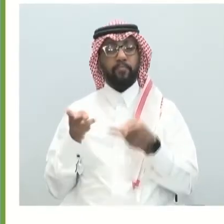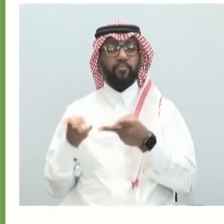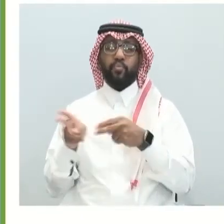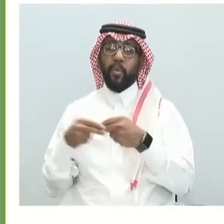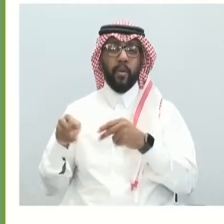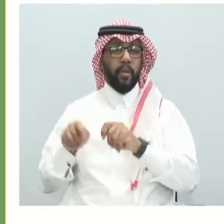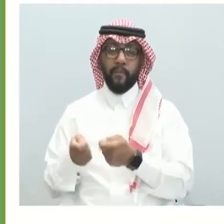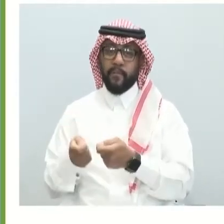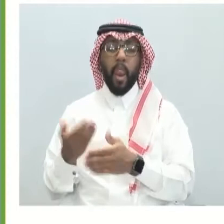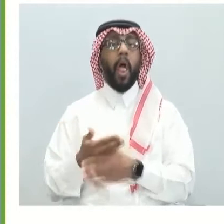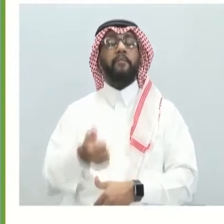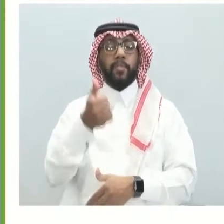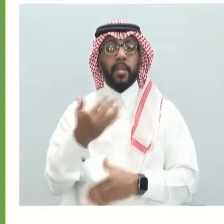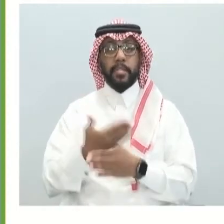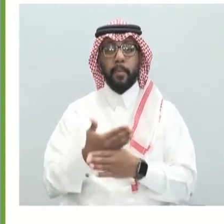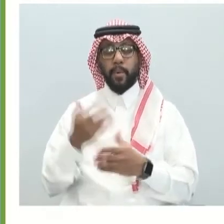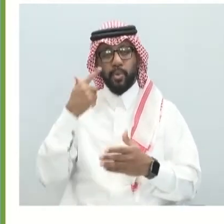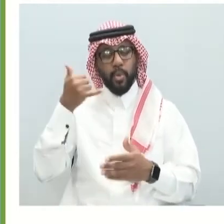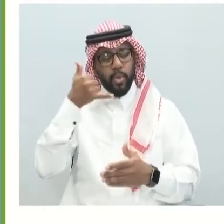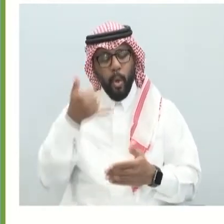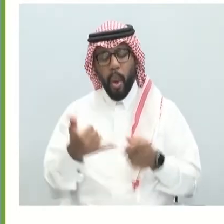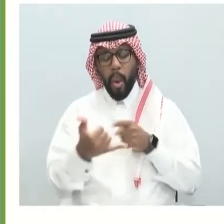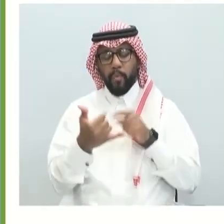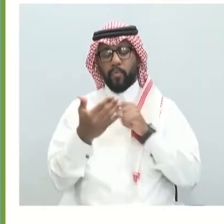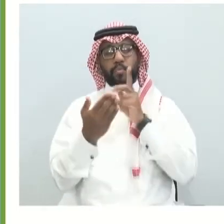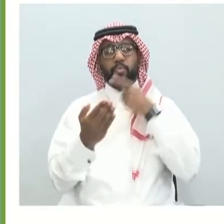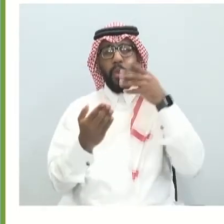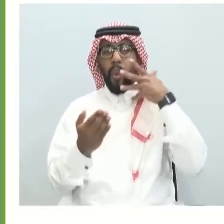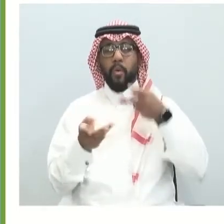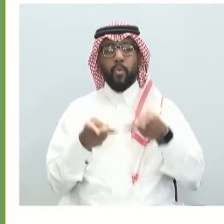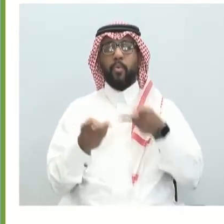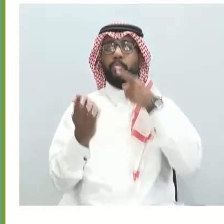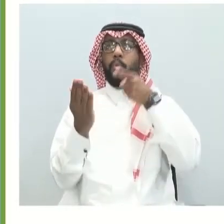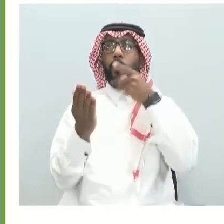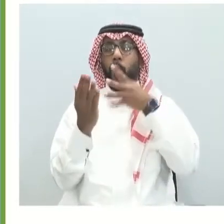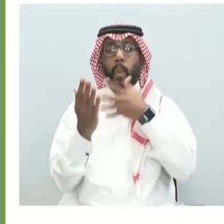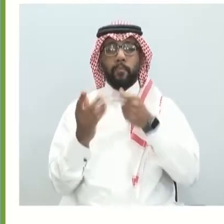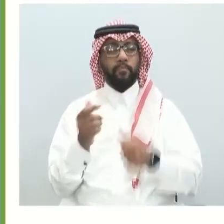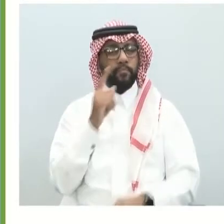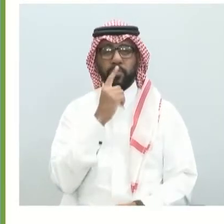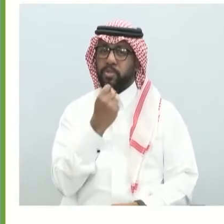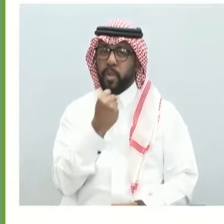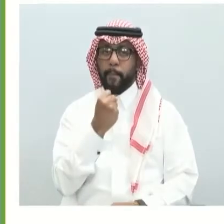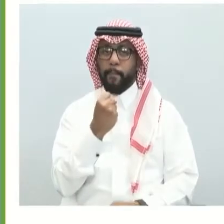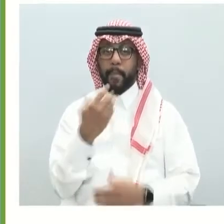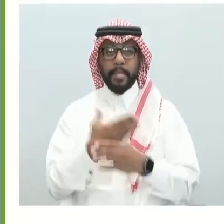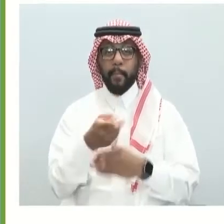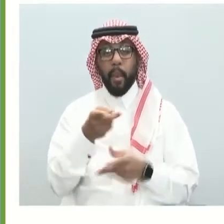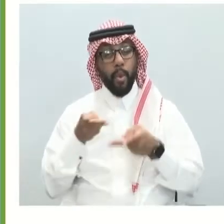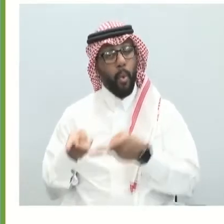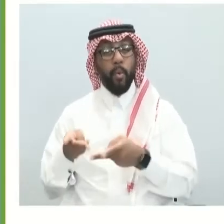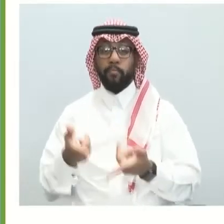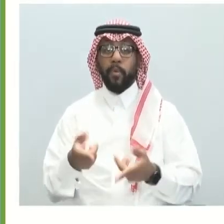حيث يمكن ان تؤثر الاجهزه الالكترونيه والهواتف الذكيه واجهزه التلفاز